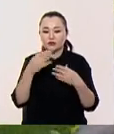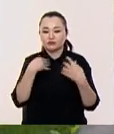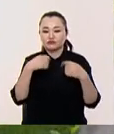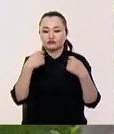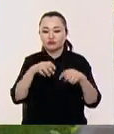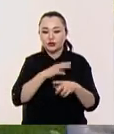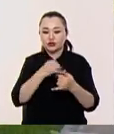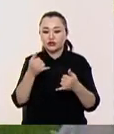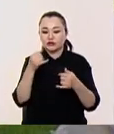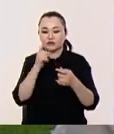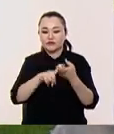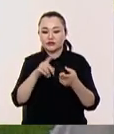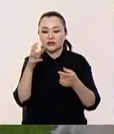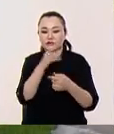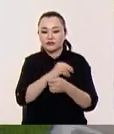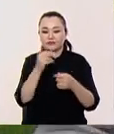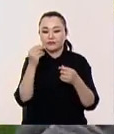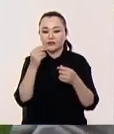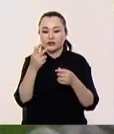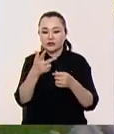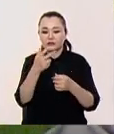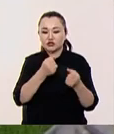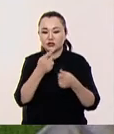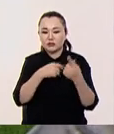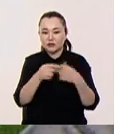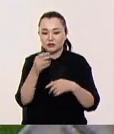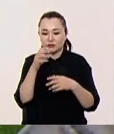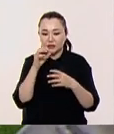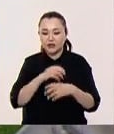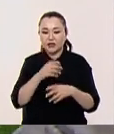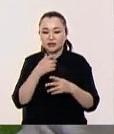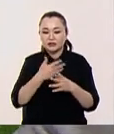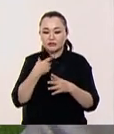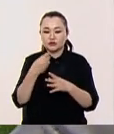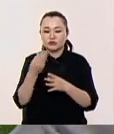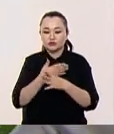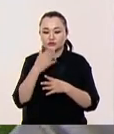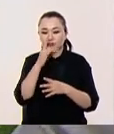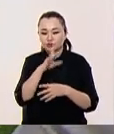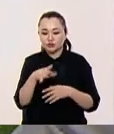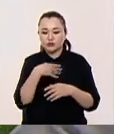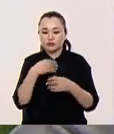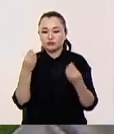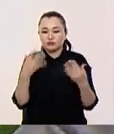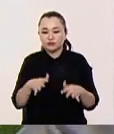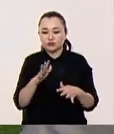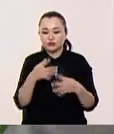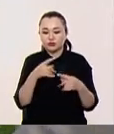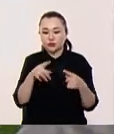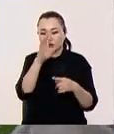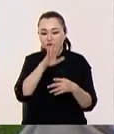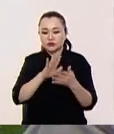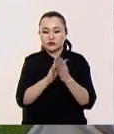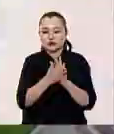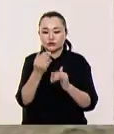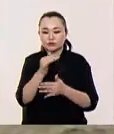геосаяси жағдайдан кейін үш жүк көлігі жарты жолдан қайтып келді. Үкімет субсидия бермесе жұмысымыздың жанданып кетуі қиын. Қазір тауарларды басқа елдерге жіберуге